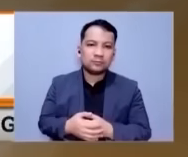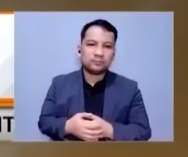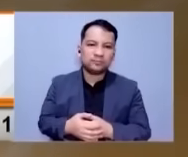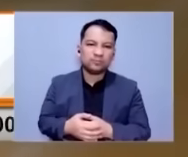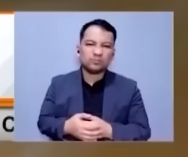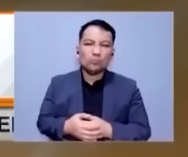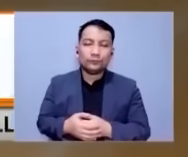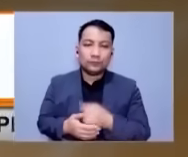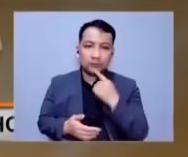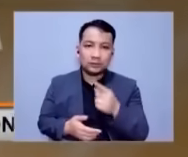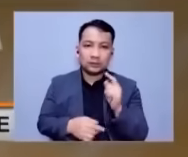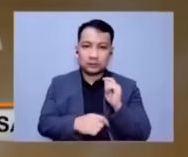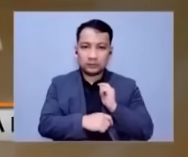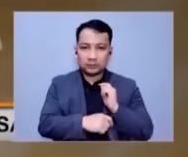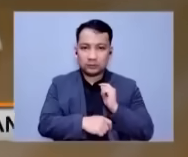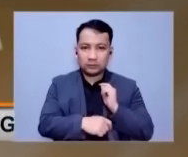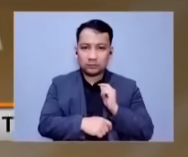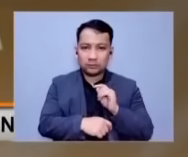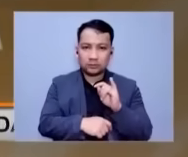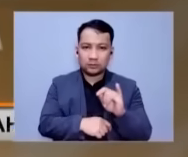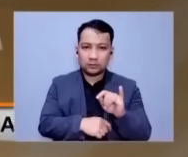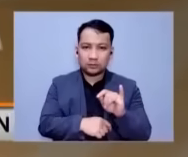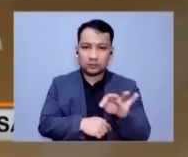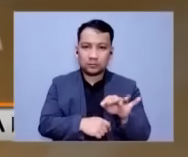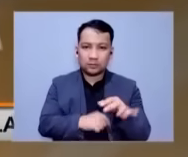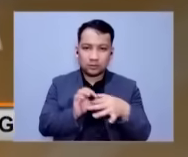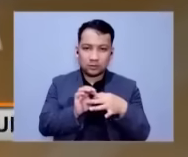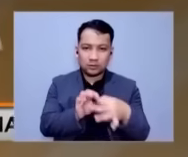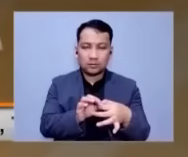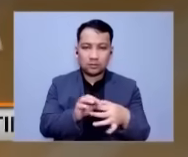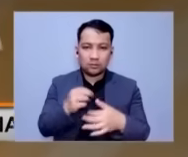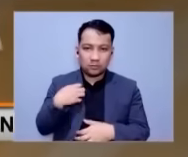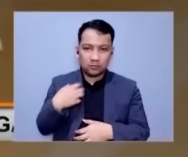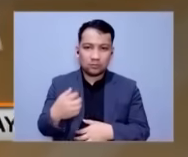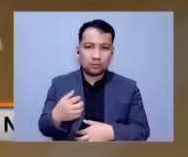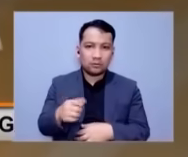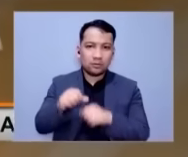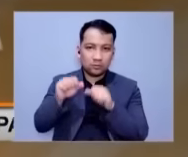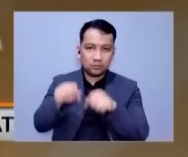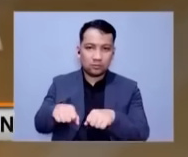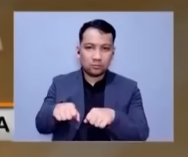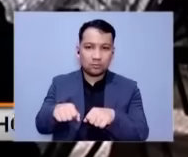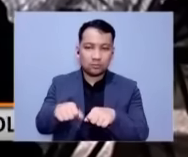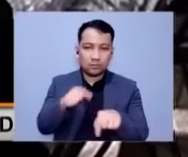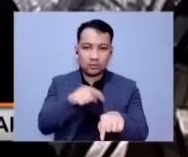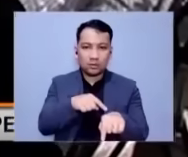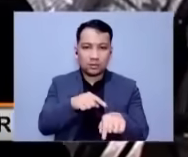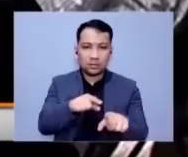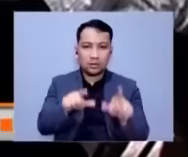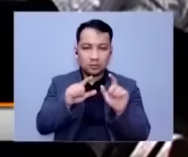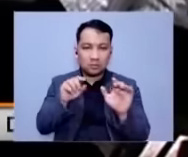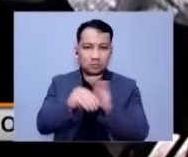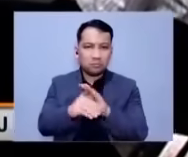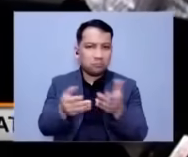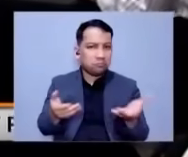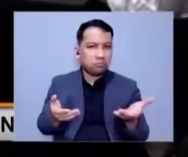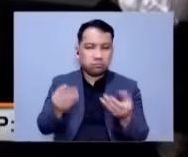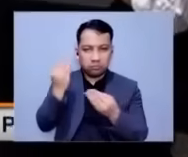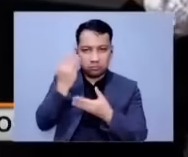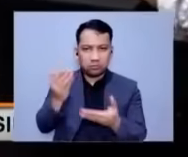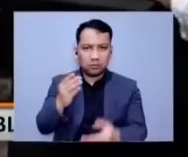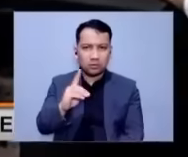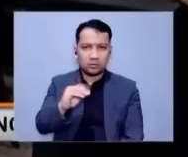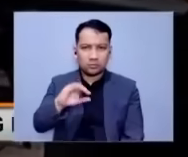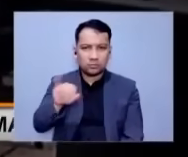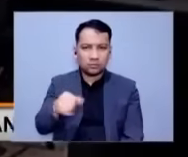Ayon kay Trillanes, kung hindi makikipagtulungan ng mga pulis, pwede na silang ituring ng mga suspect. Wala raw alam ang DOJ sa